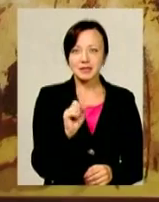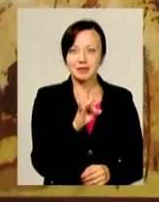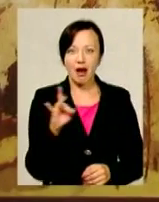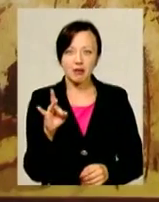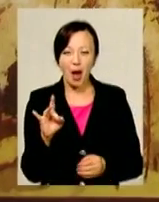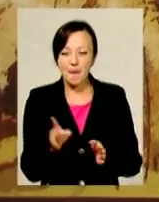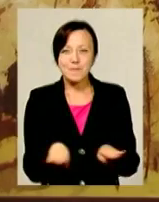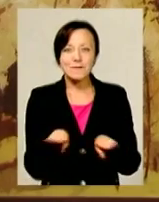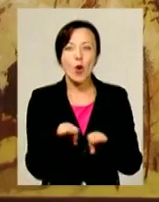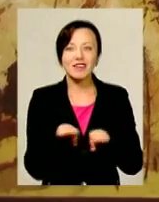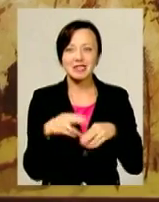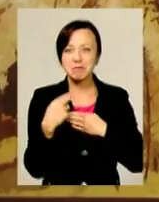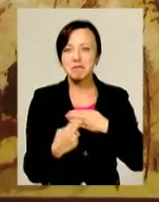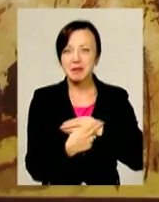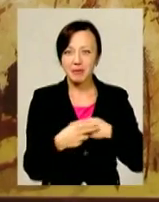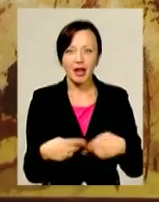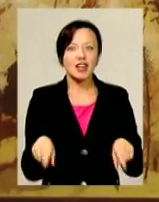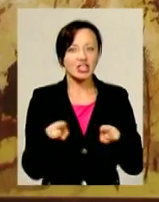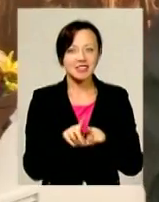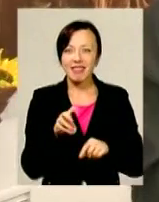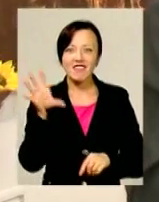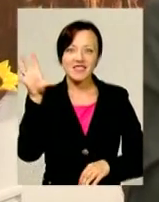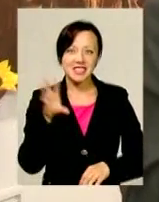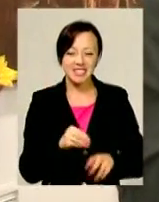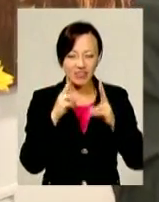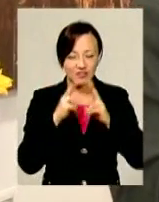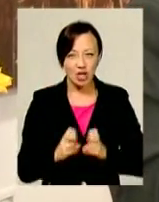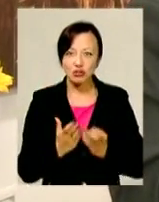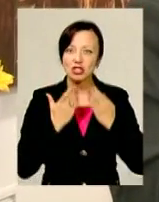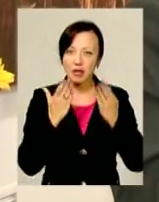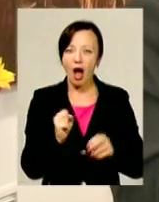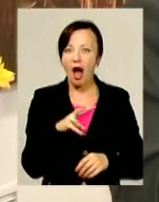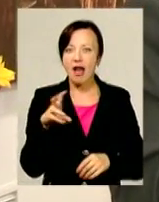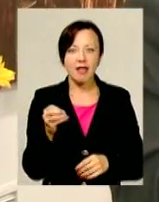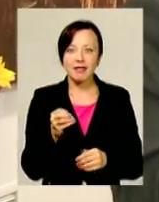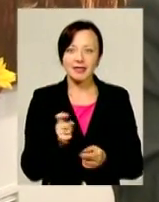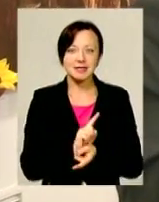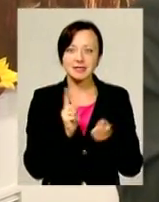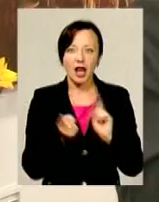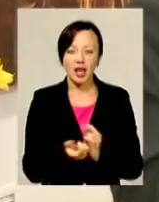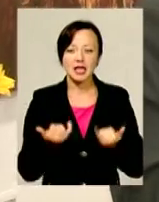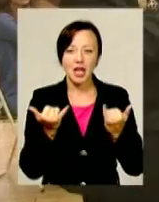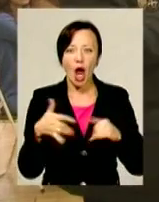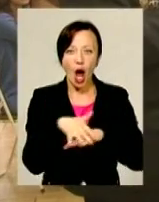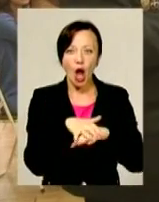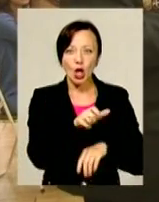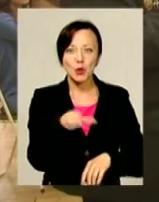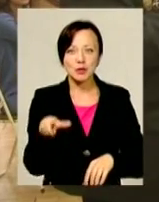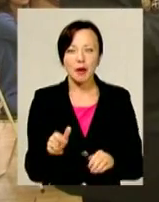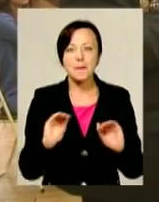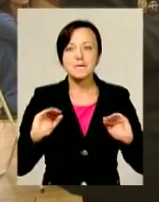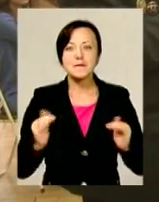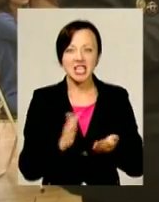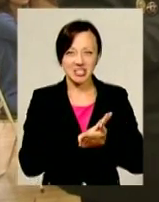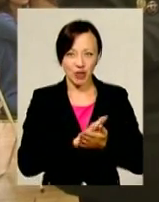Святим Письмом. Каже, Біблію теж не всі вивчають чи хоча б читають. Та від того вона не стає для людства менш святою книгою